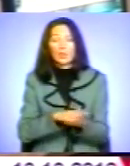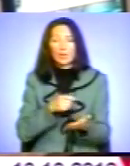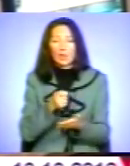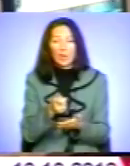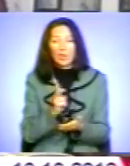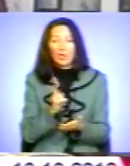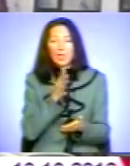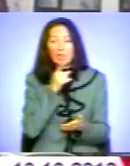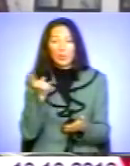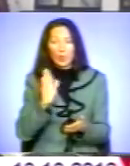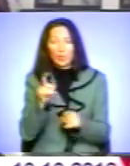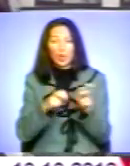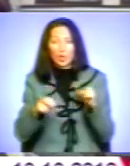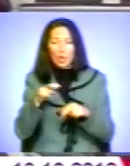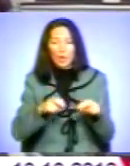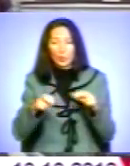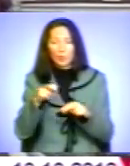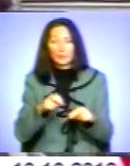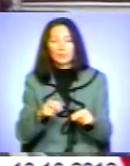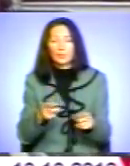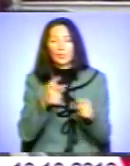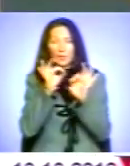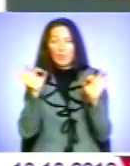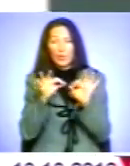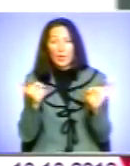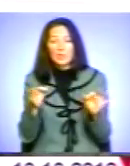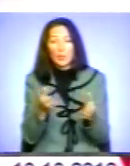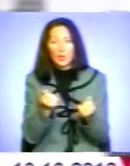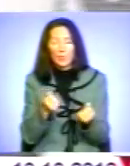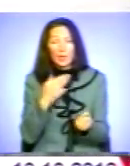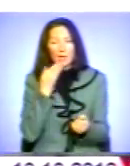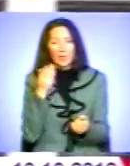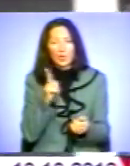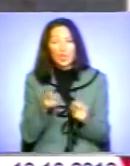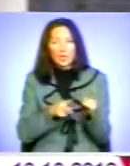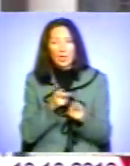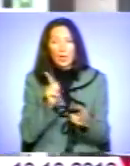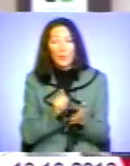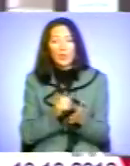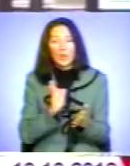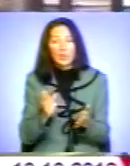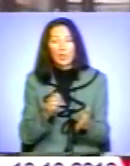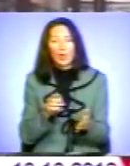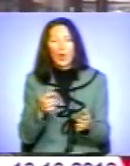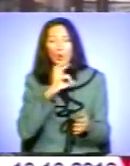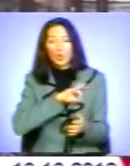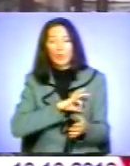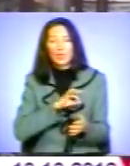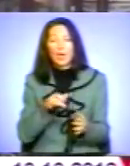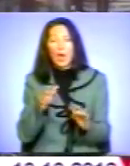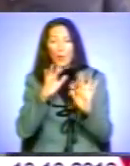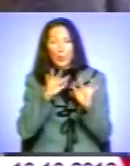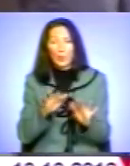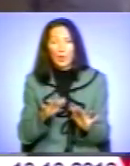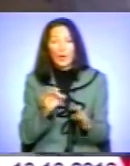воно розглянуте. Інформація про отримання запиту чи скарги повинна надійти до користувача порталу впродовж доби. Відповідь на запит